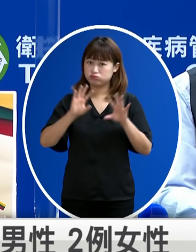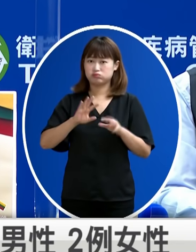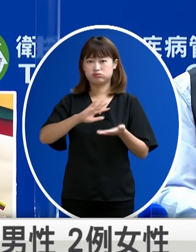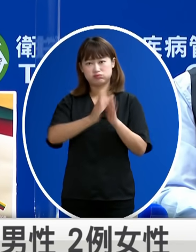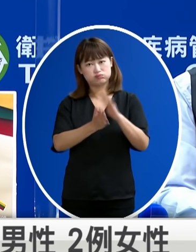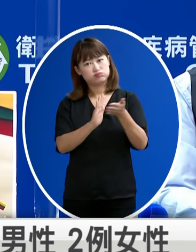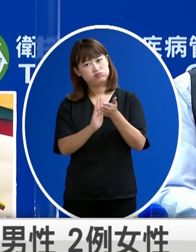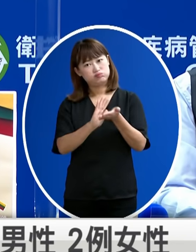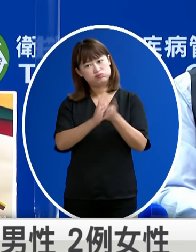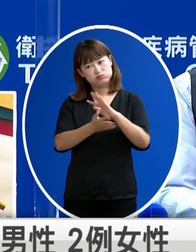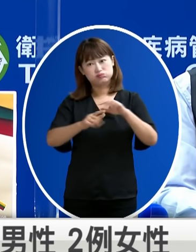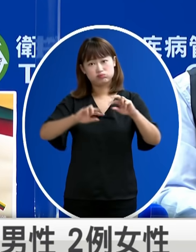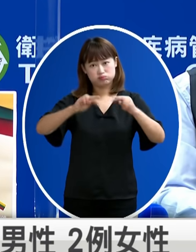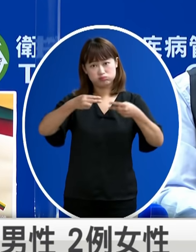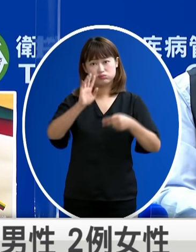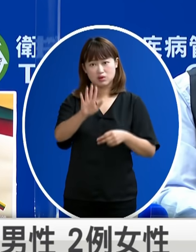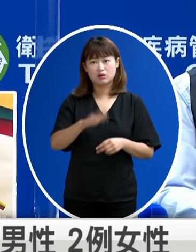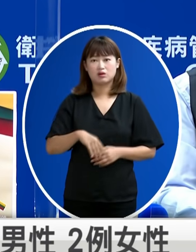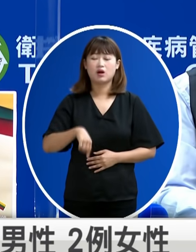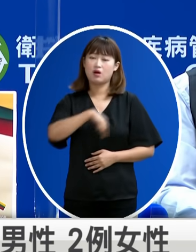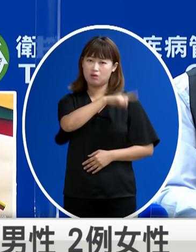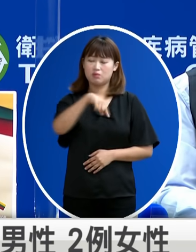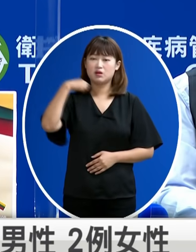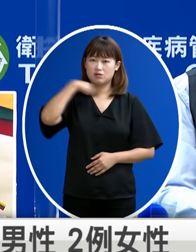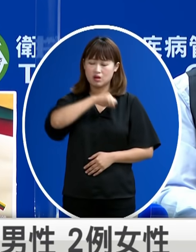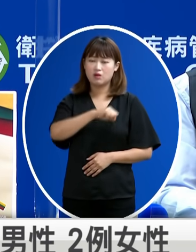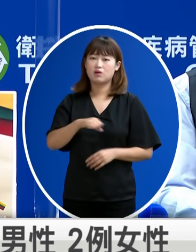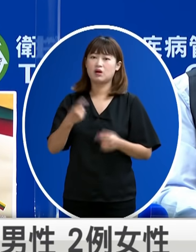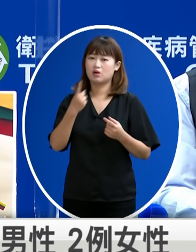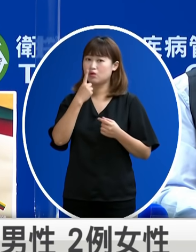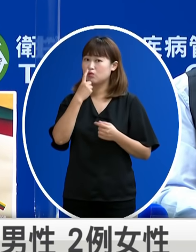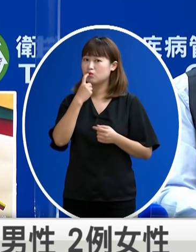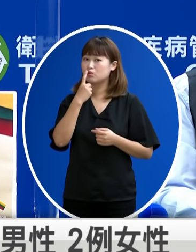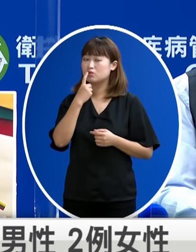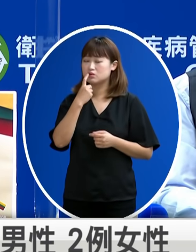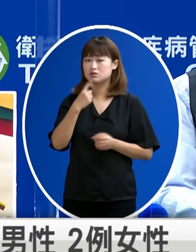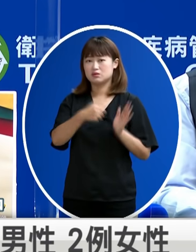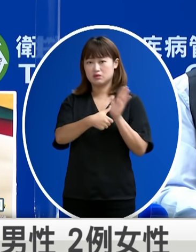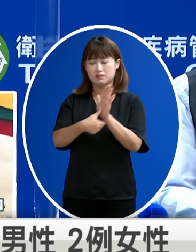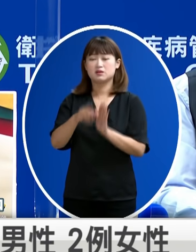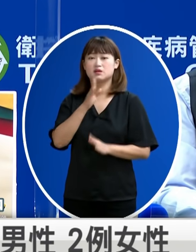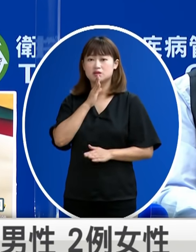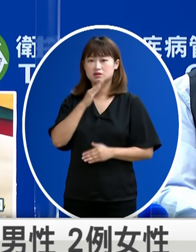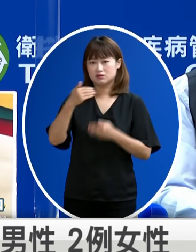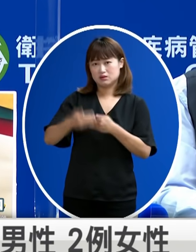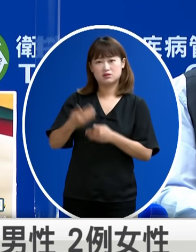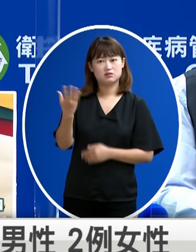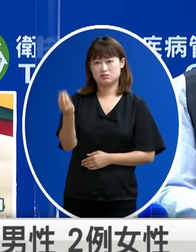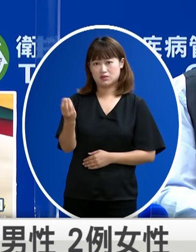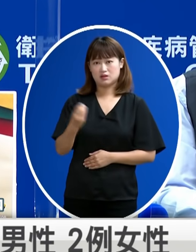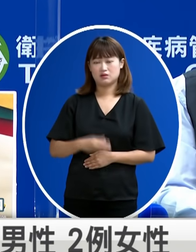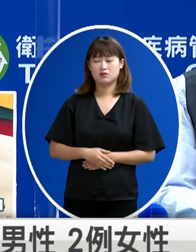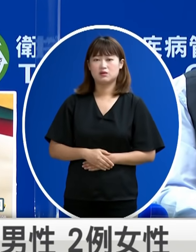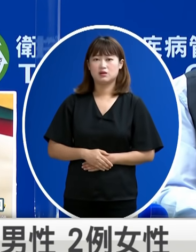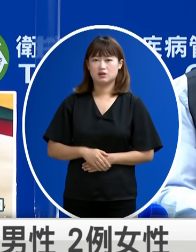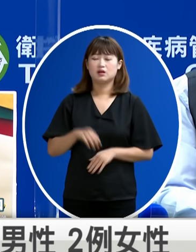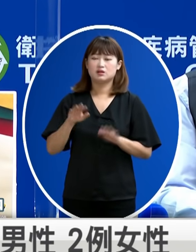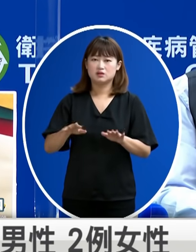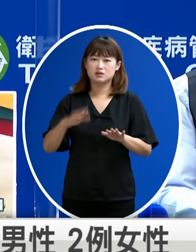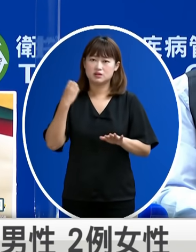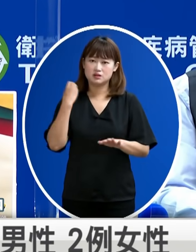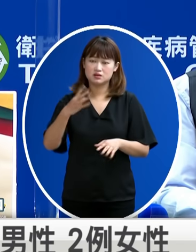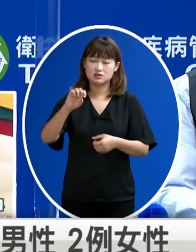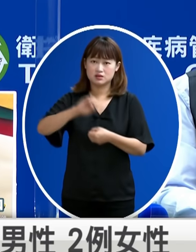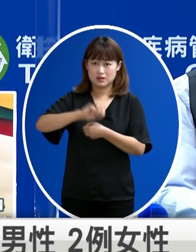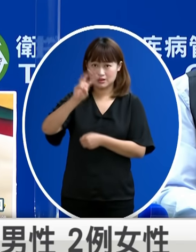还是属于这个绿色的名单，进去并没有受到限制。好，那至于说他要开放那33个